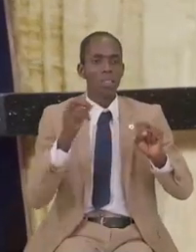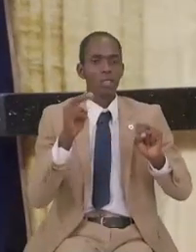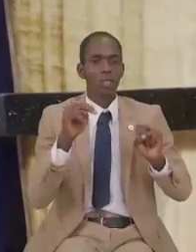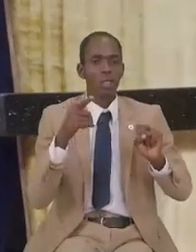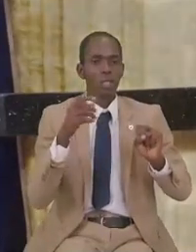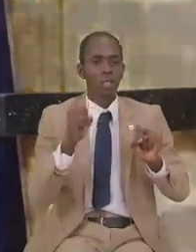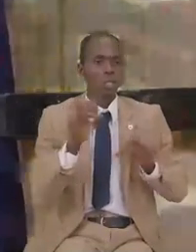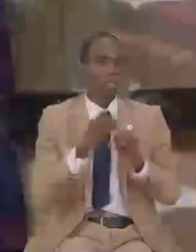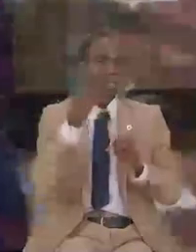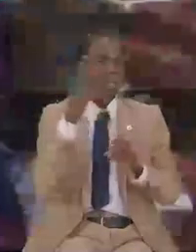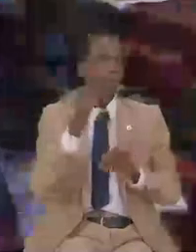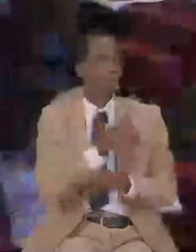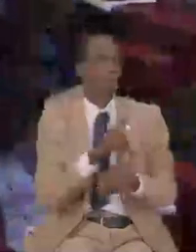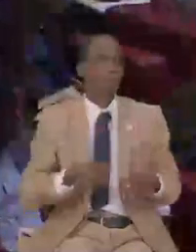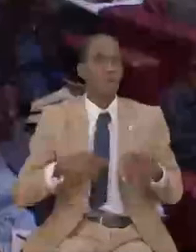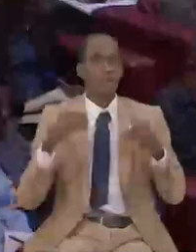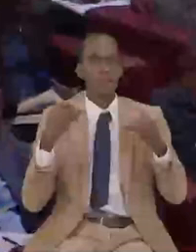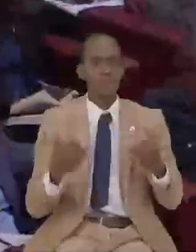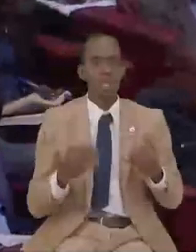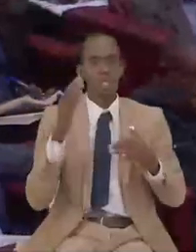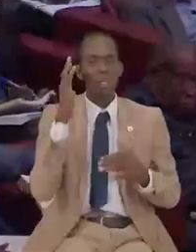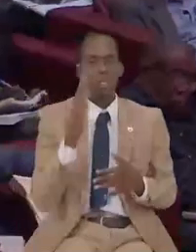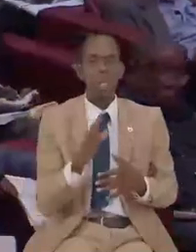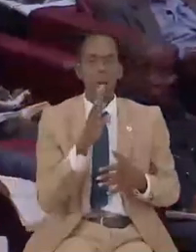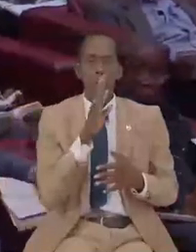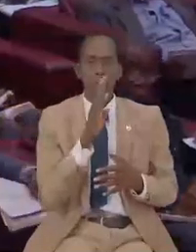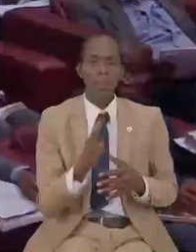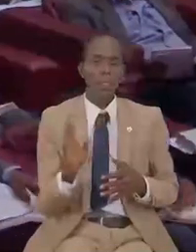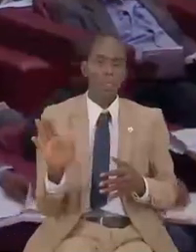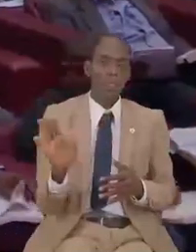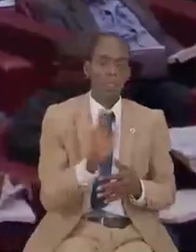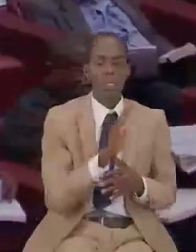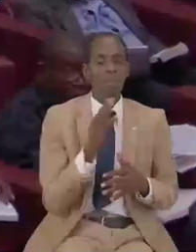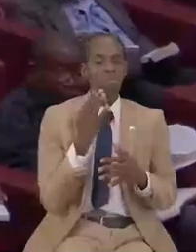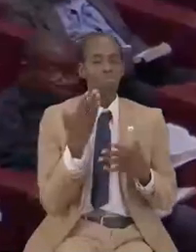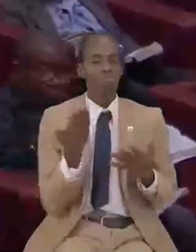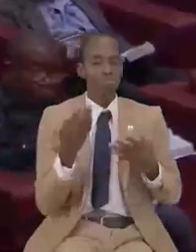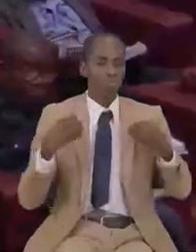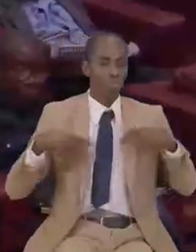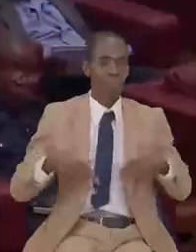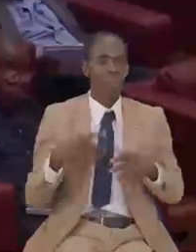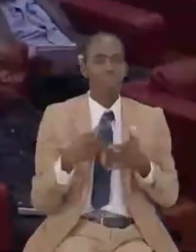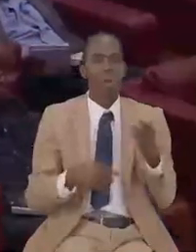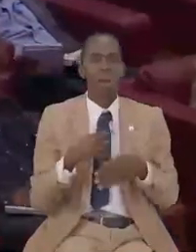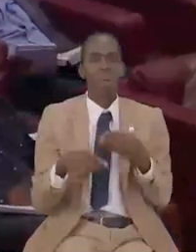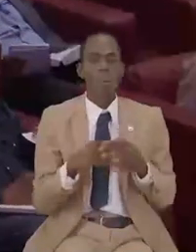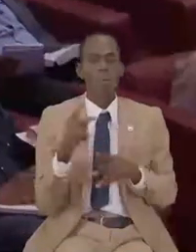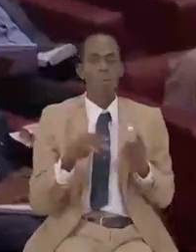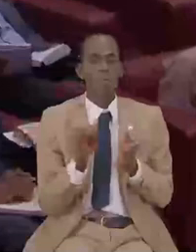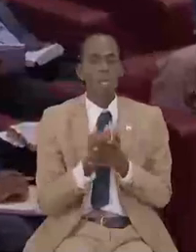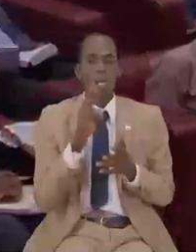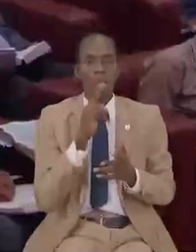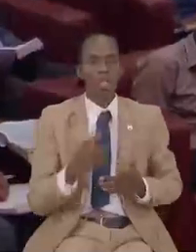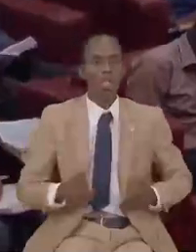cela, maintenant, alors, ils sont dans la confusion. Et nous qui vivons ici sur terre aujourd'hui,